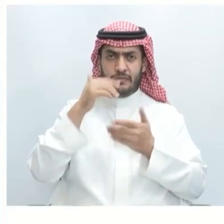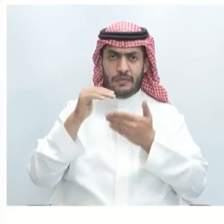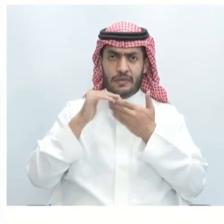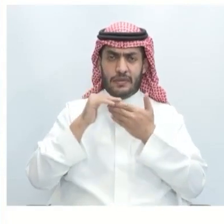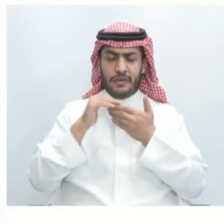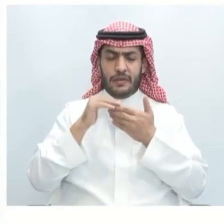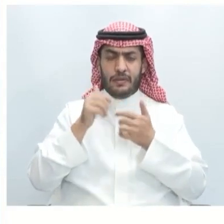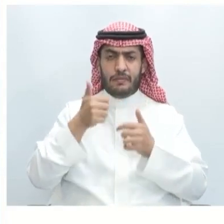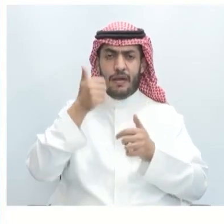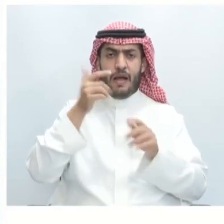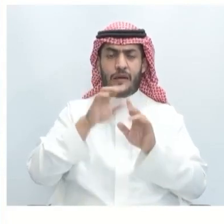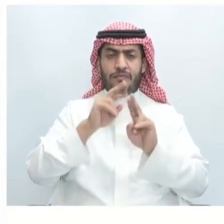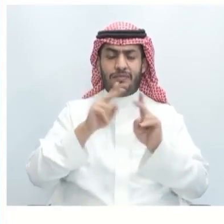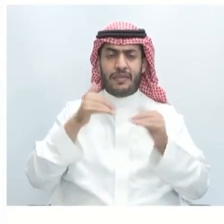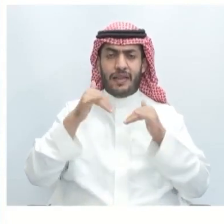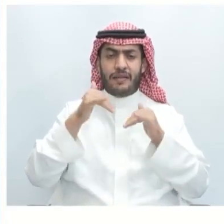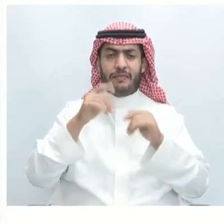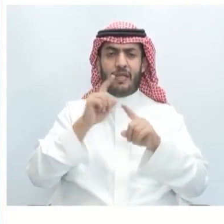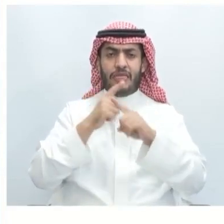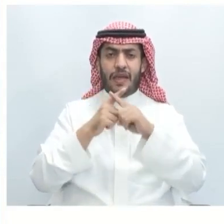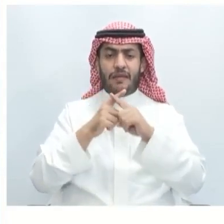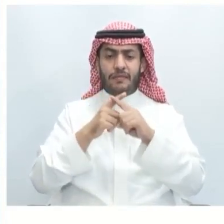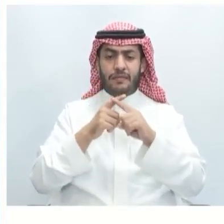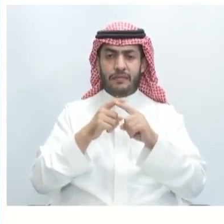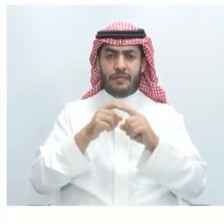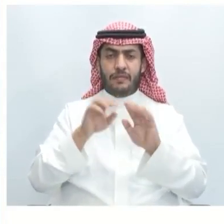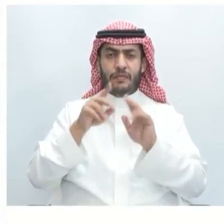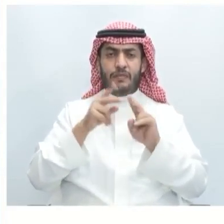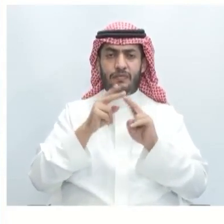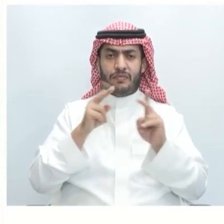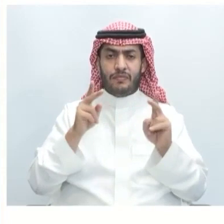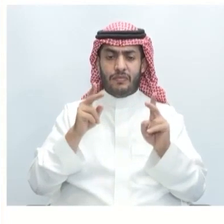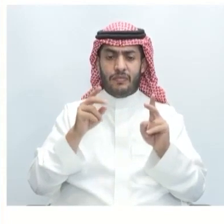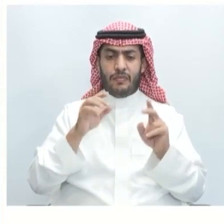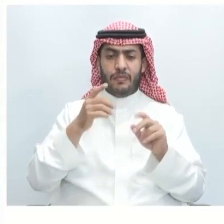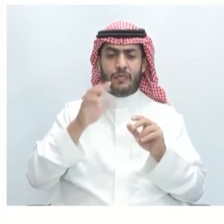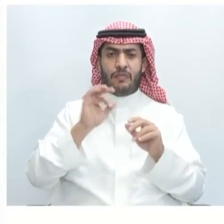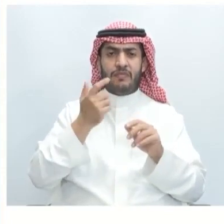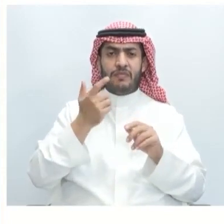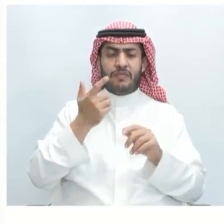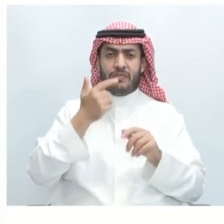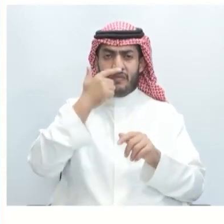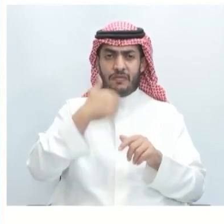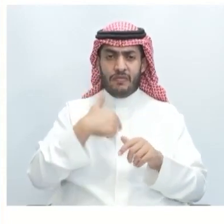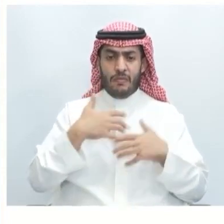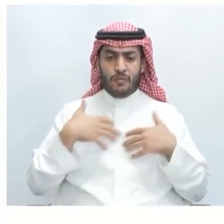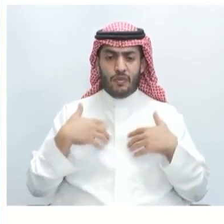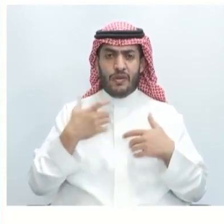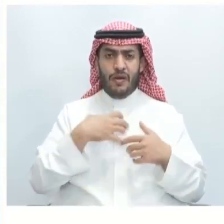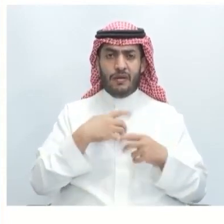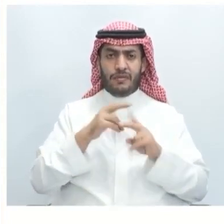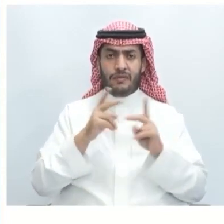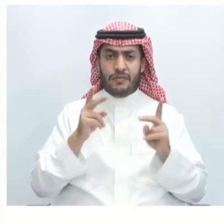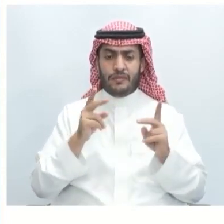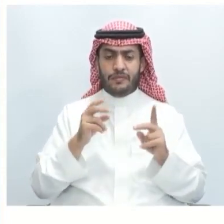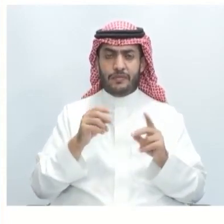التنبؤ بالنتائج في اكثر من ظرف او في اكثر من سيناريو مختلف قد يكون متفائل متشائم ومن ثم يحللها ويظهر